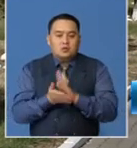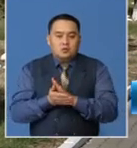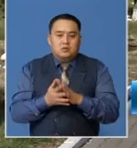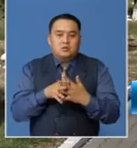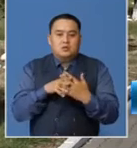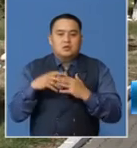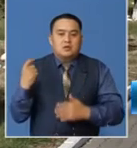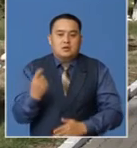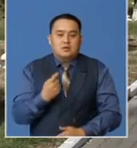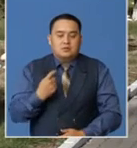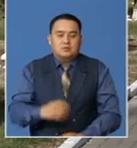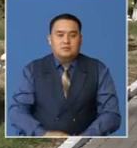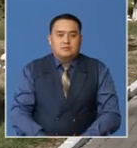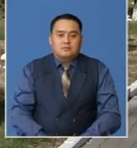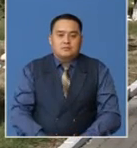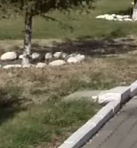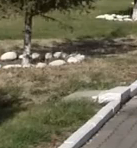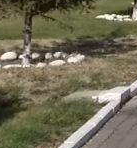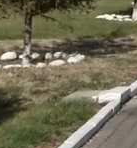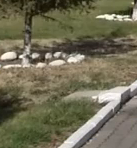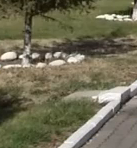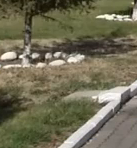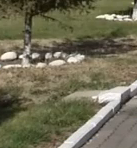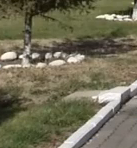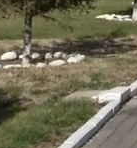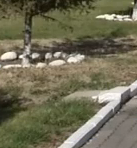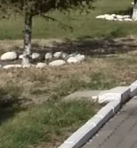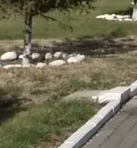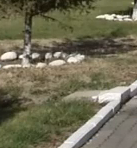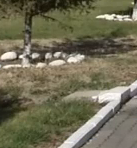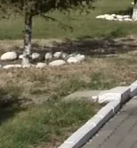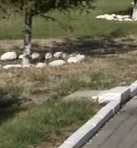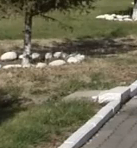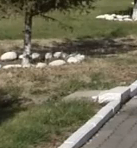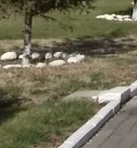аграриев страны. Антон Хатиновский, Жасулан Чингинжинов, телеканал ЖТСУ, Тады Курган.